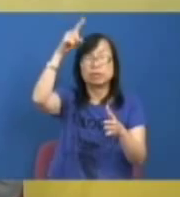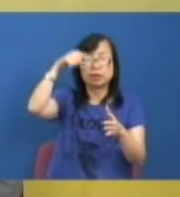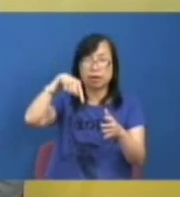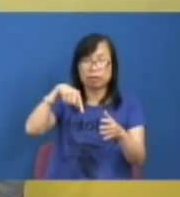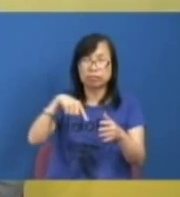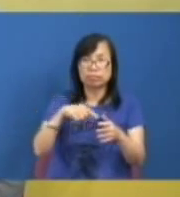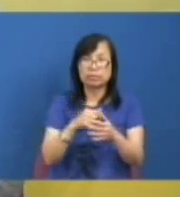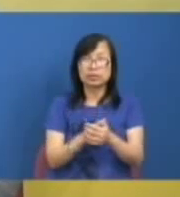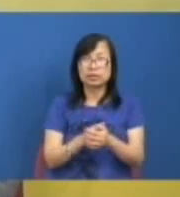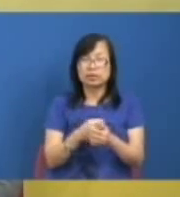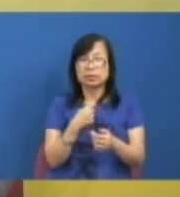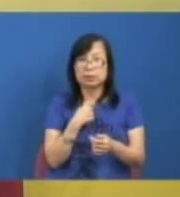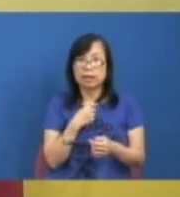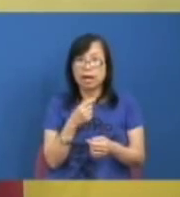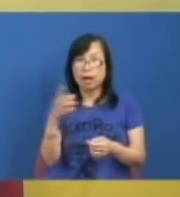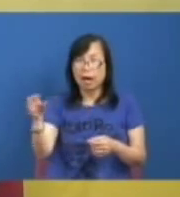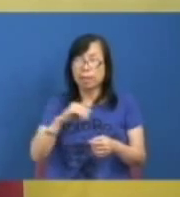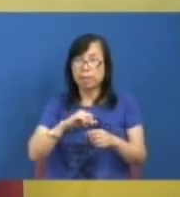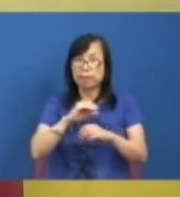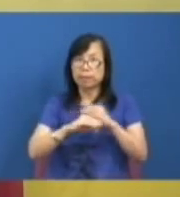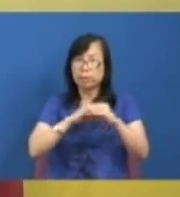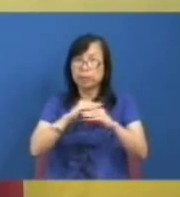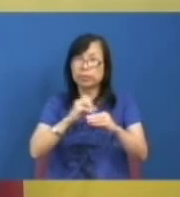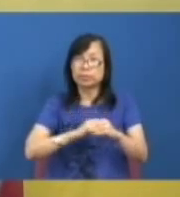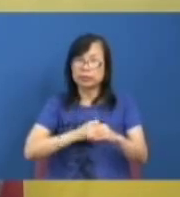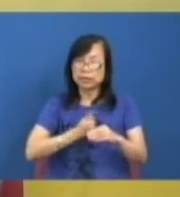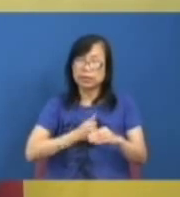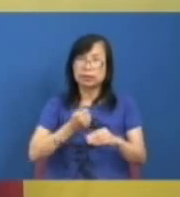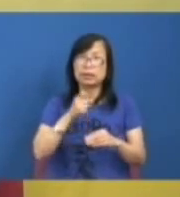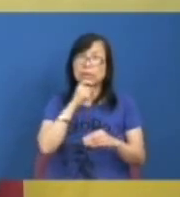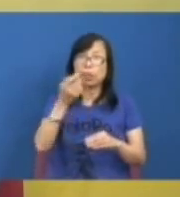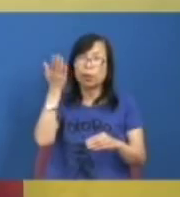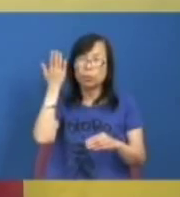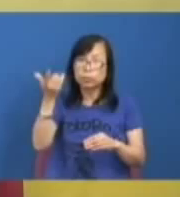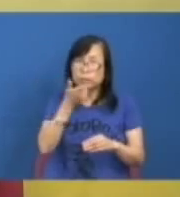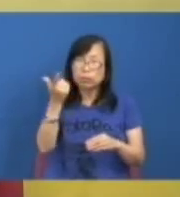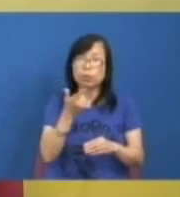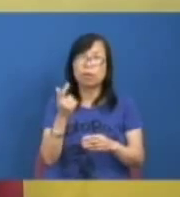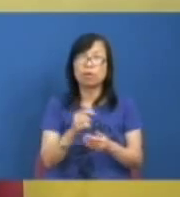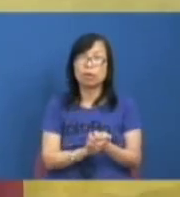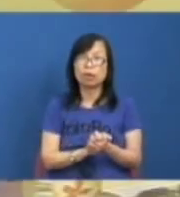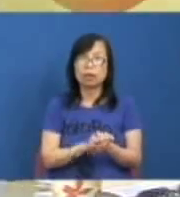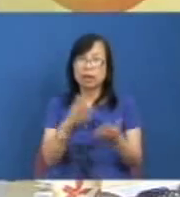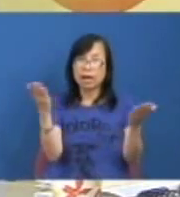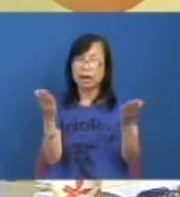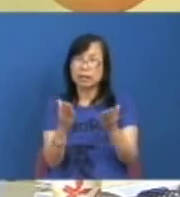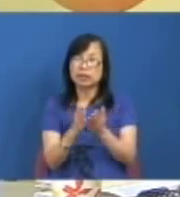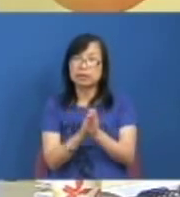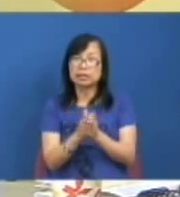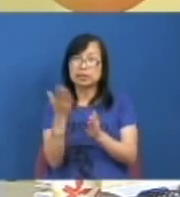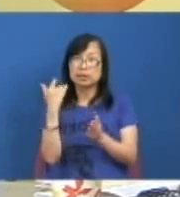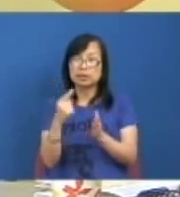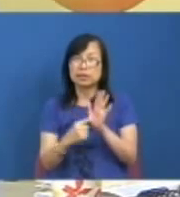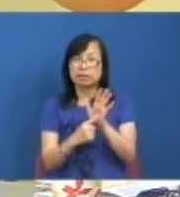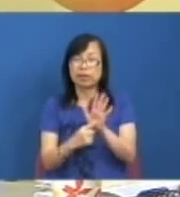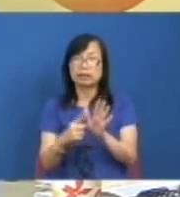滲咧？咁其實阿蒲職師其實有好多即係個案咯，下一集我哋可以值得睇 啦，冇錯啦。所以水咧就